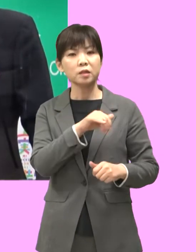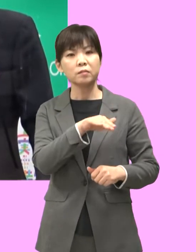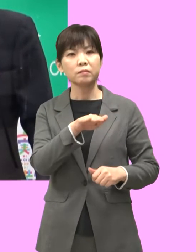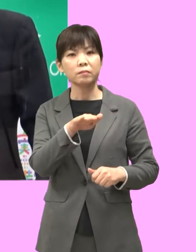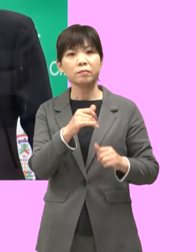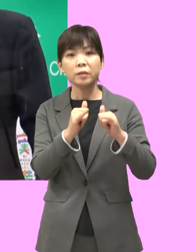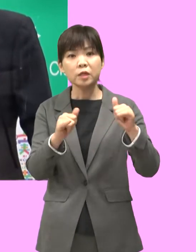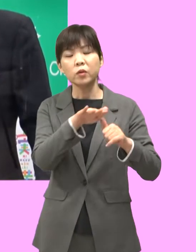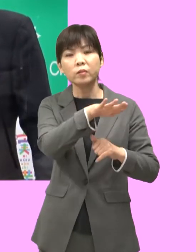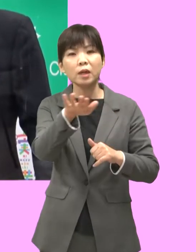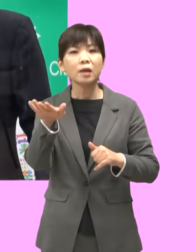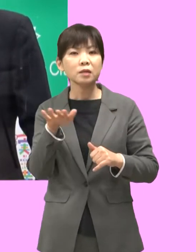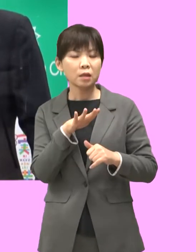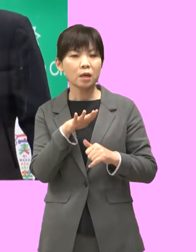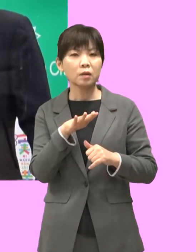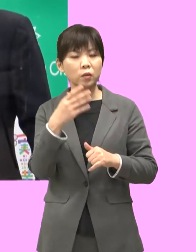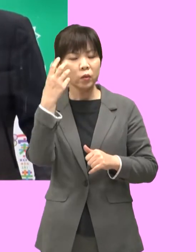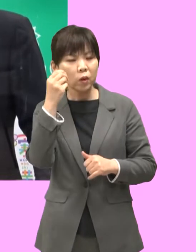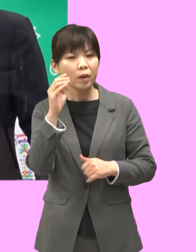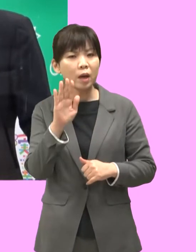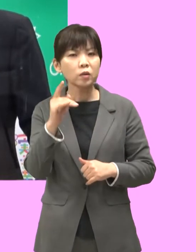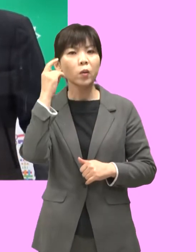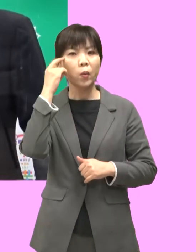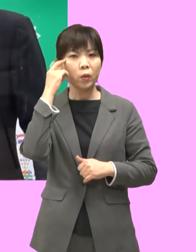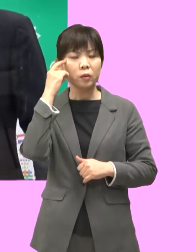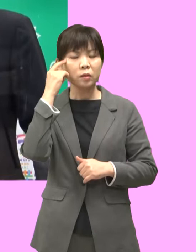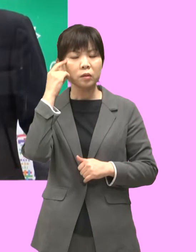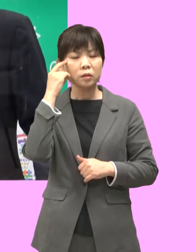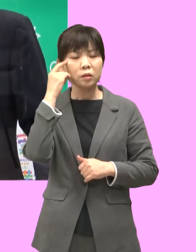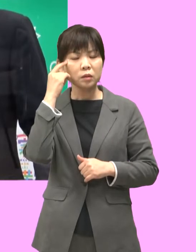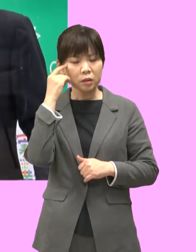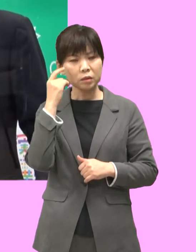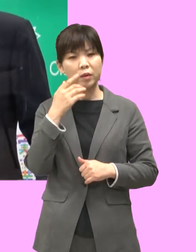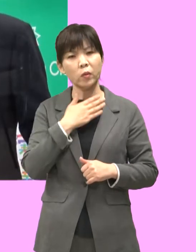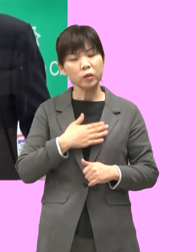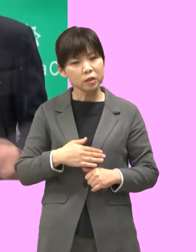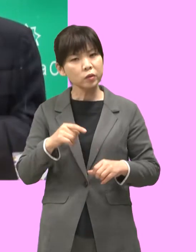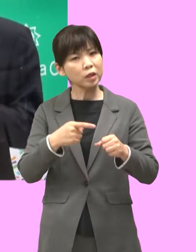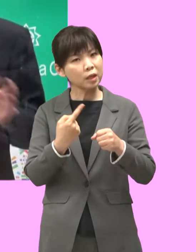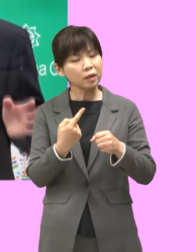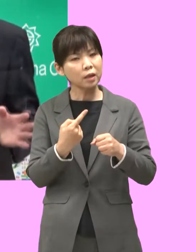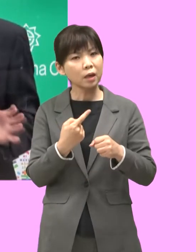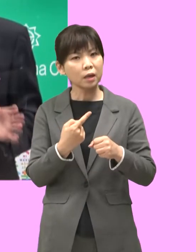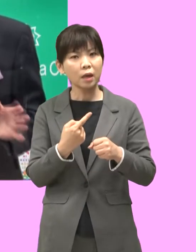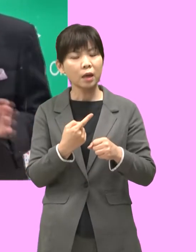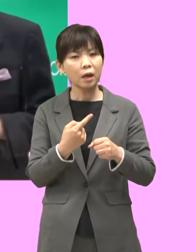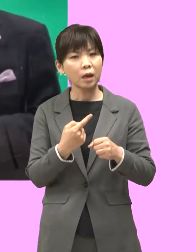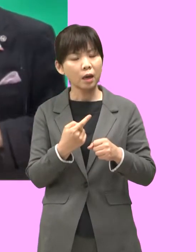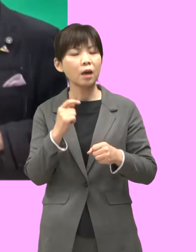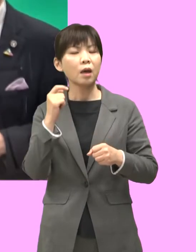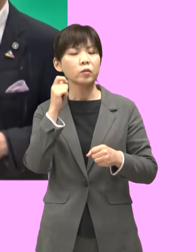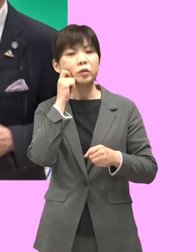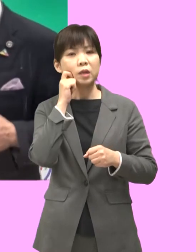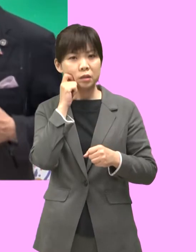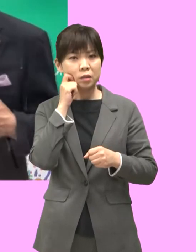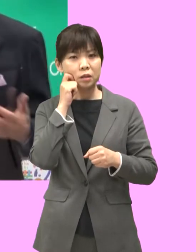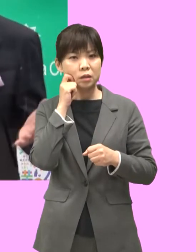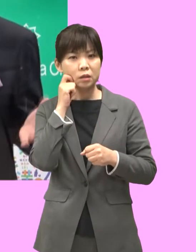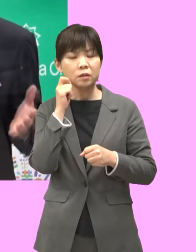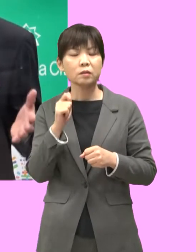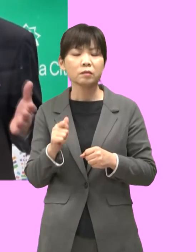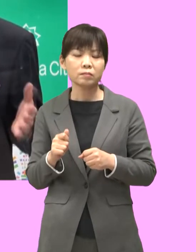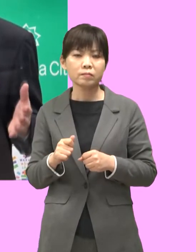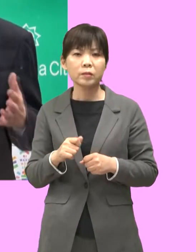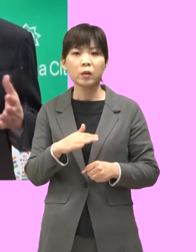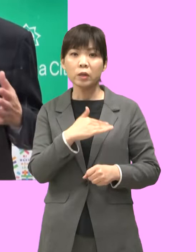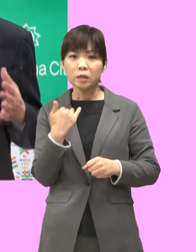しかしなかなかそれを知る機会というのはやっぱ限定的ですし、我々ホームページで資料も全て公表は